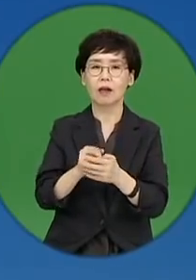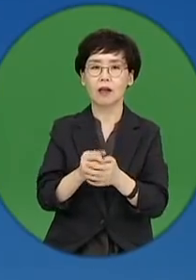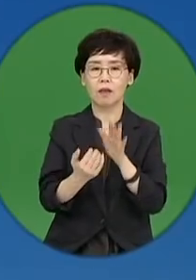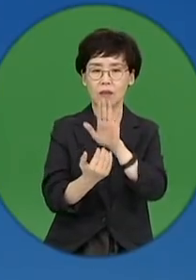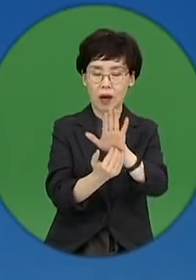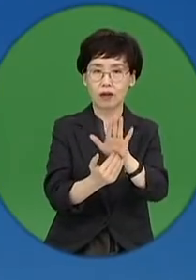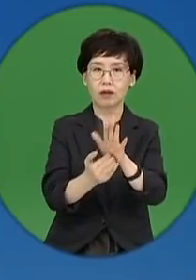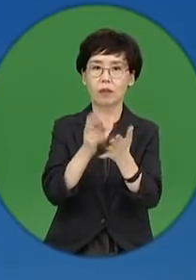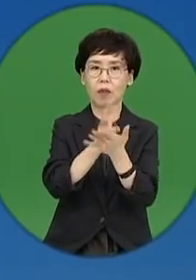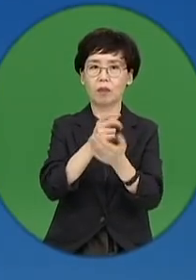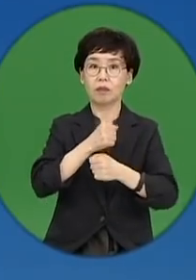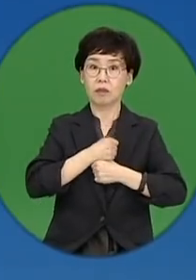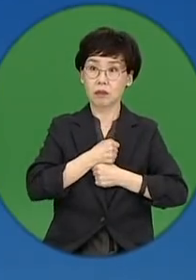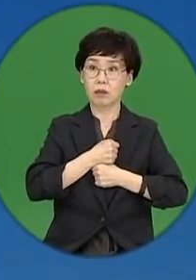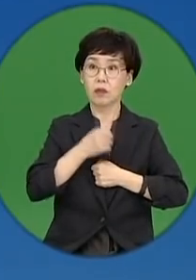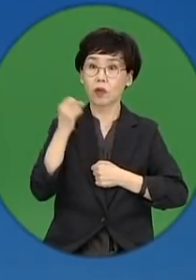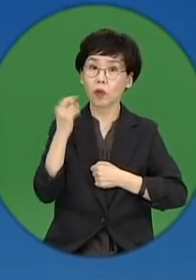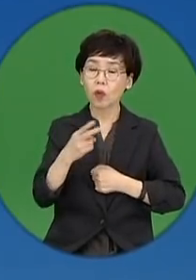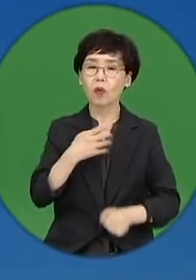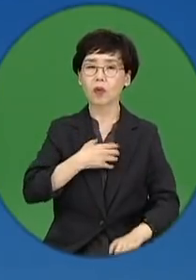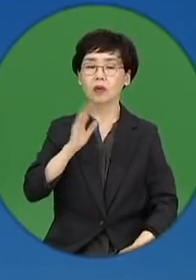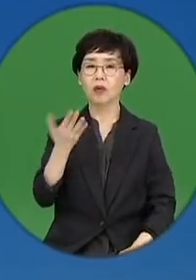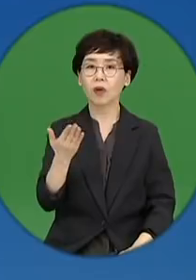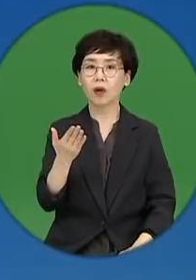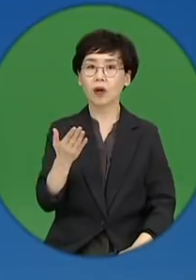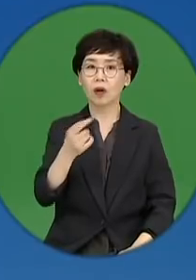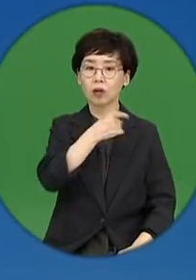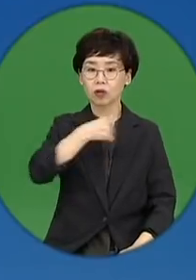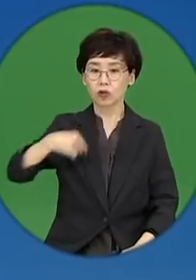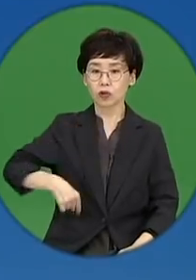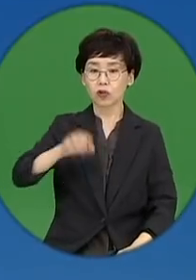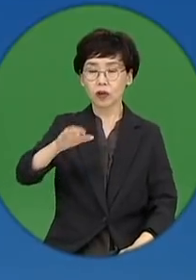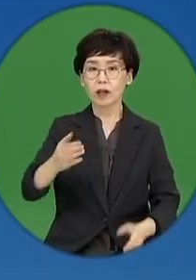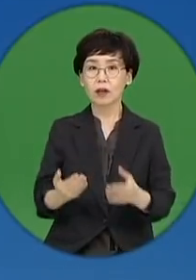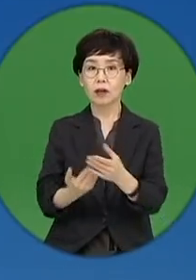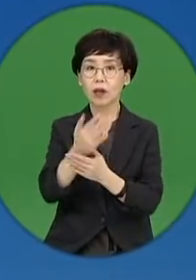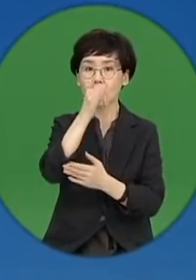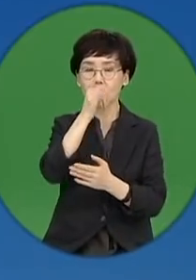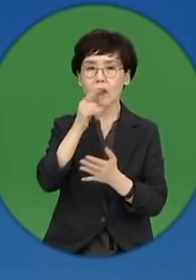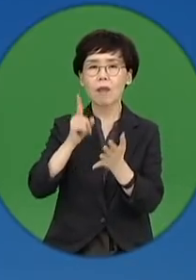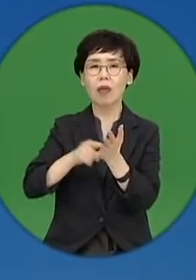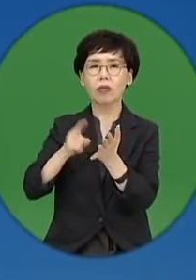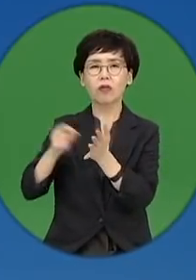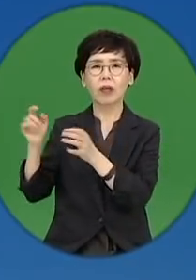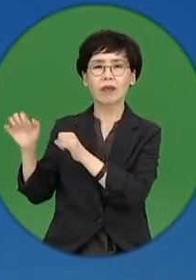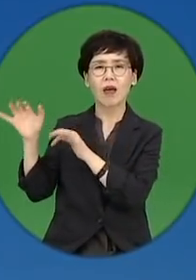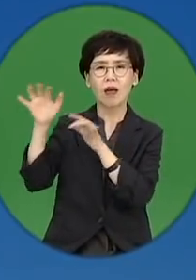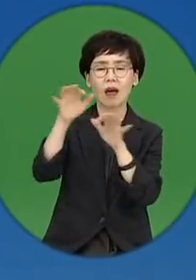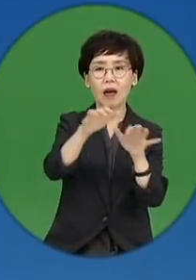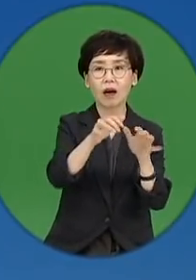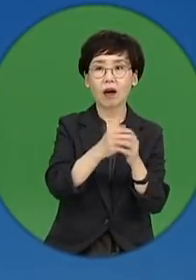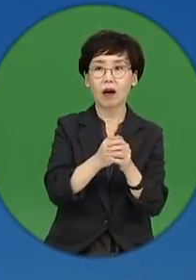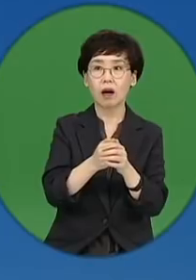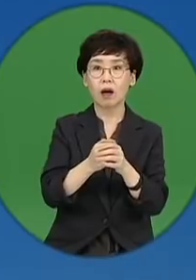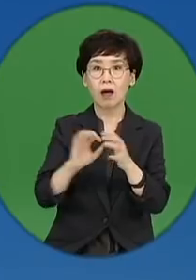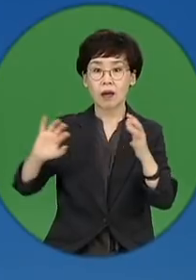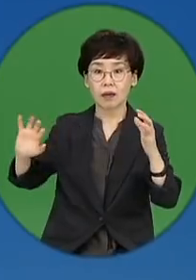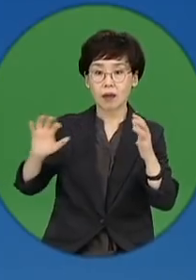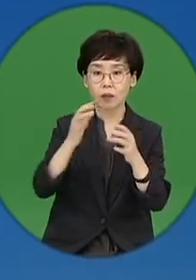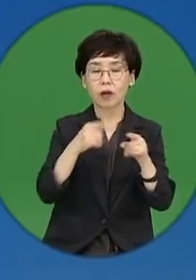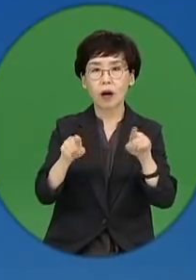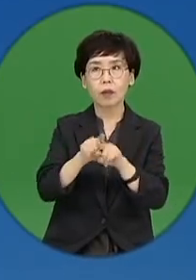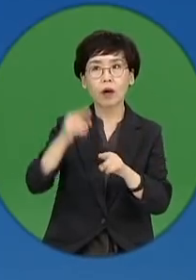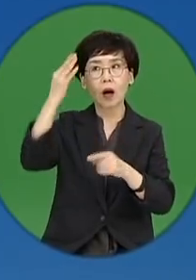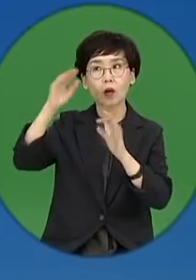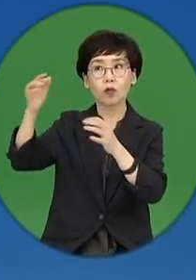하나 염려되는 것 끝으로 마무리하겠습니다. 중국에서 발생하고 있는 메뚜기 떼가 예. 이 태풍을 따라서 우리나라에